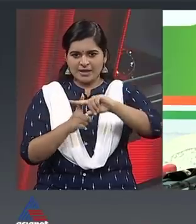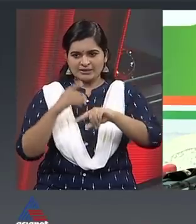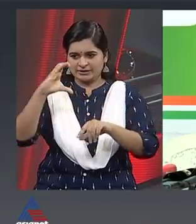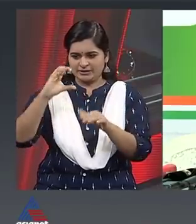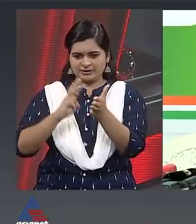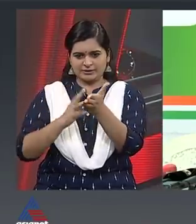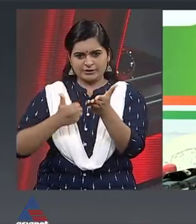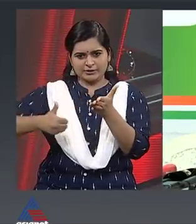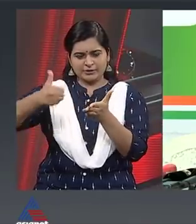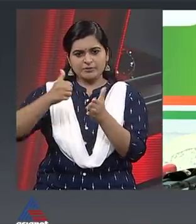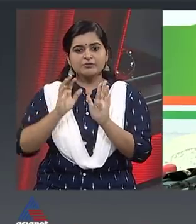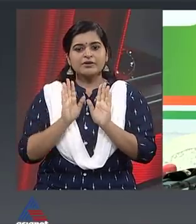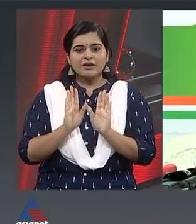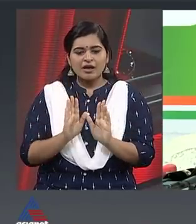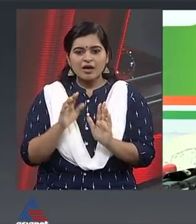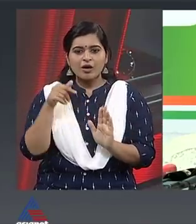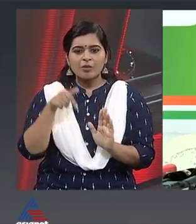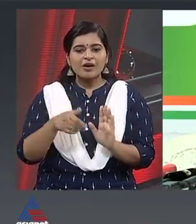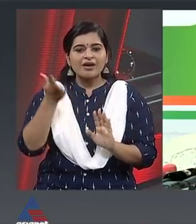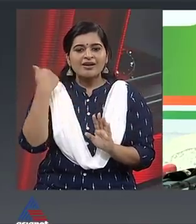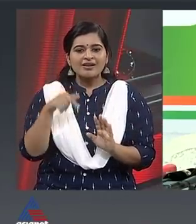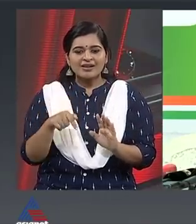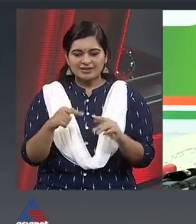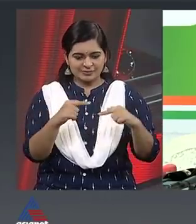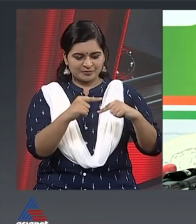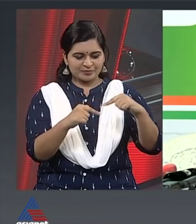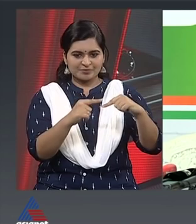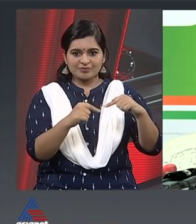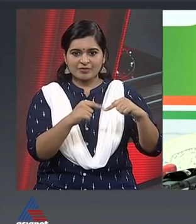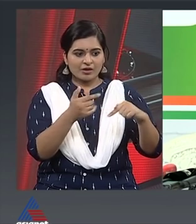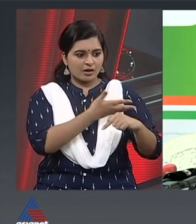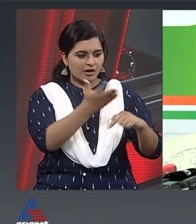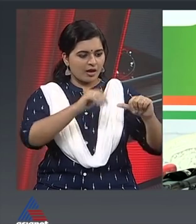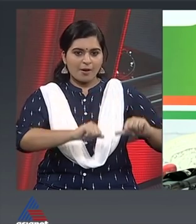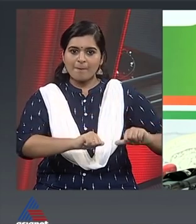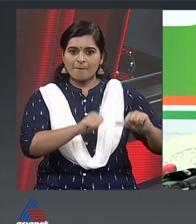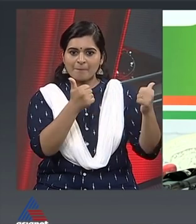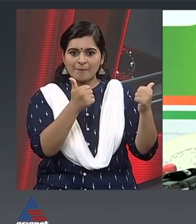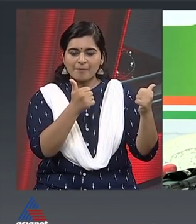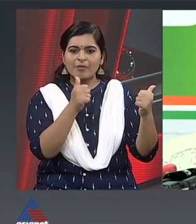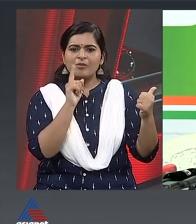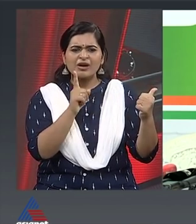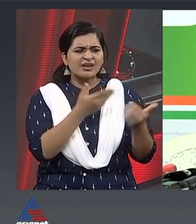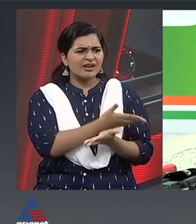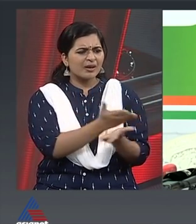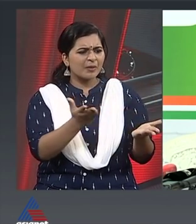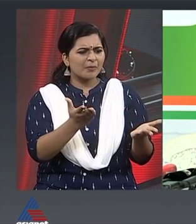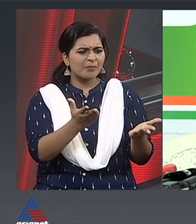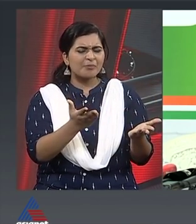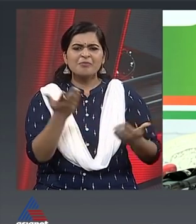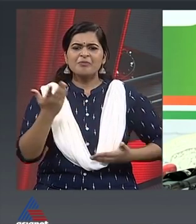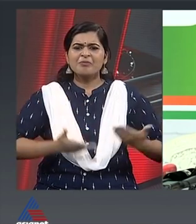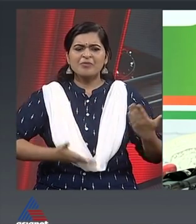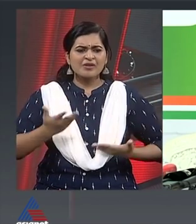തെരഞ്ഞെടുക്കപ്പെട്ടൊരു ജനാധിപത്യ സംവിധാനത്തിൽ ജനാധിപത്യ സമരങ്ങളോട് കാണിക്കേണ്ട ഒരു മിനിമം മര്യാദ പോലും വെച്ചു പുലർത്താതെ